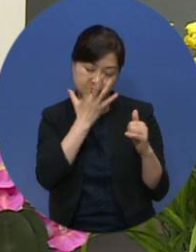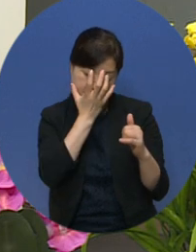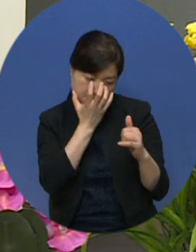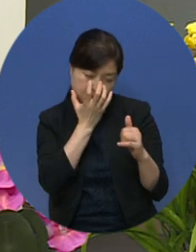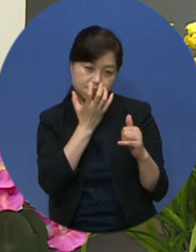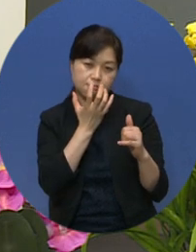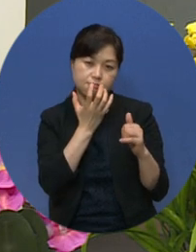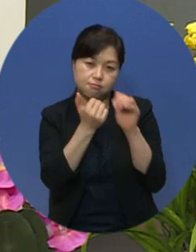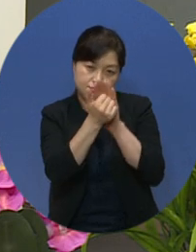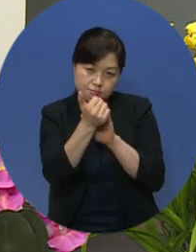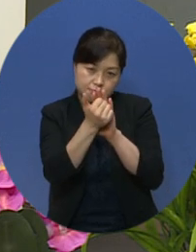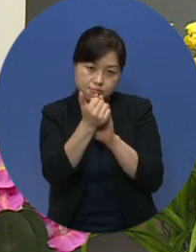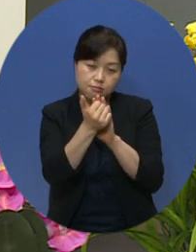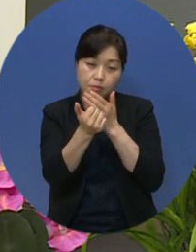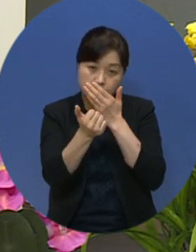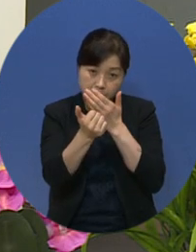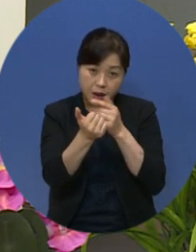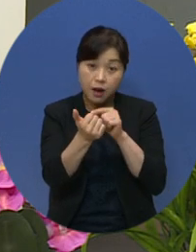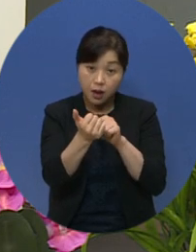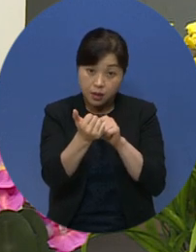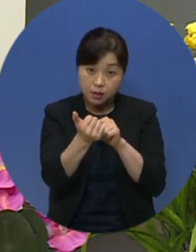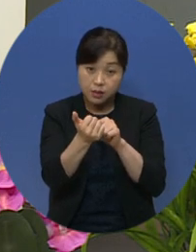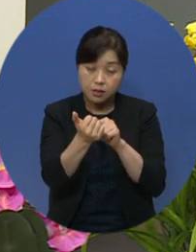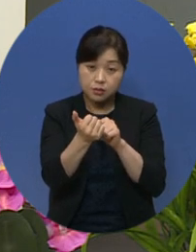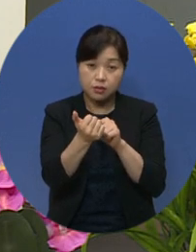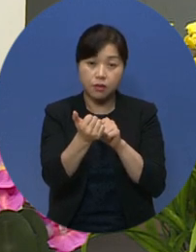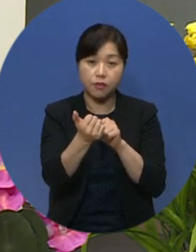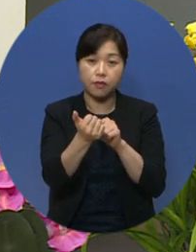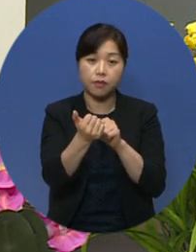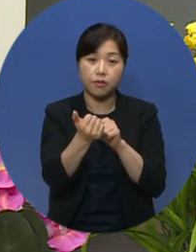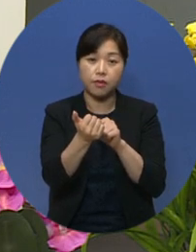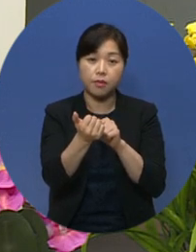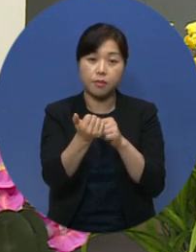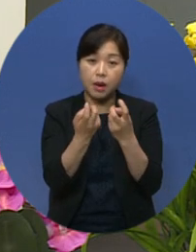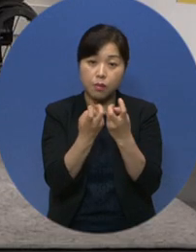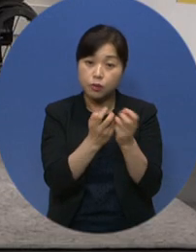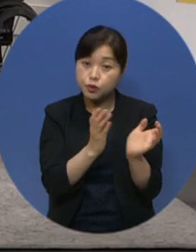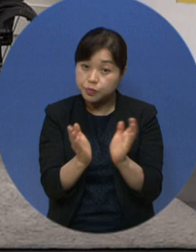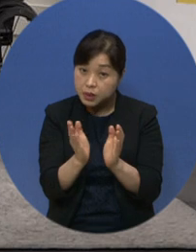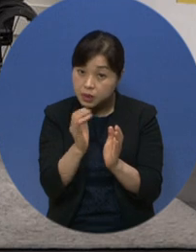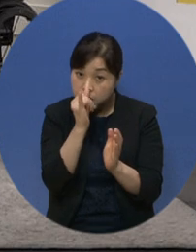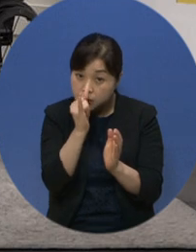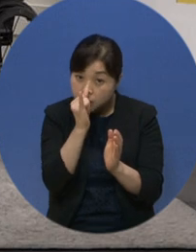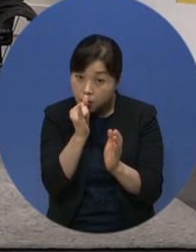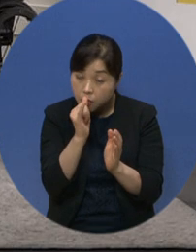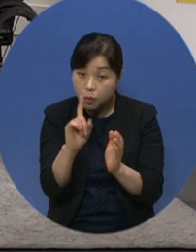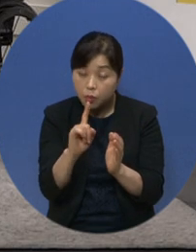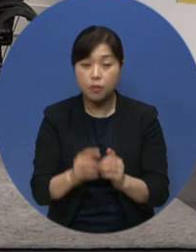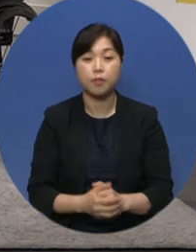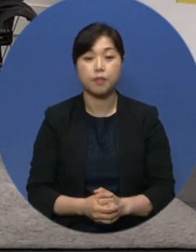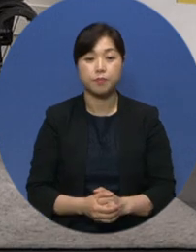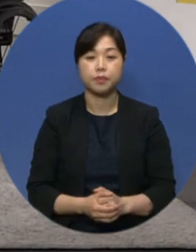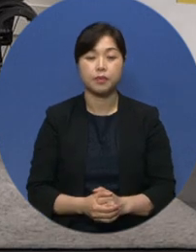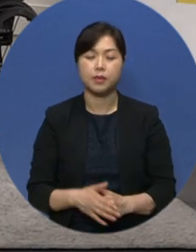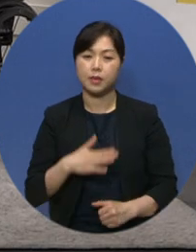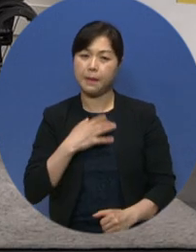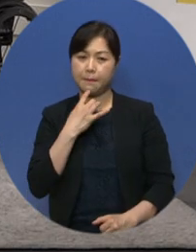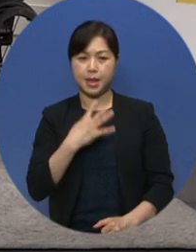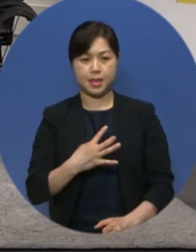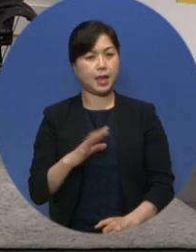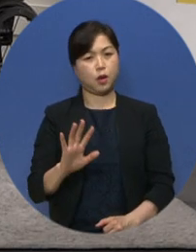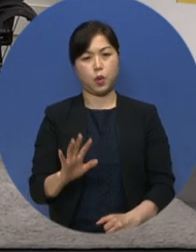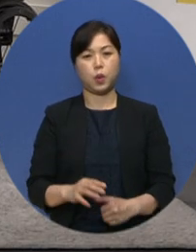위로와 될 수 있는 4 뭐 그런 모 준비는 없습니까 그래서 이제 저희들 만 하는 게 아니라